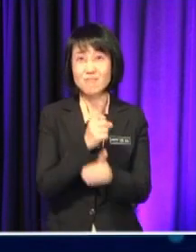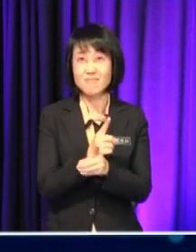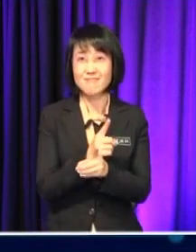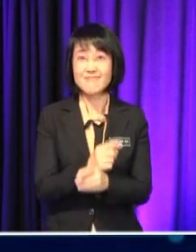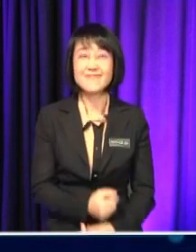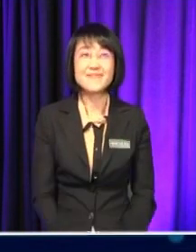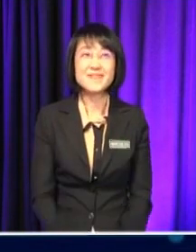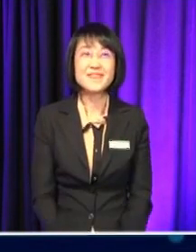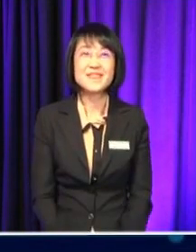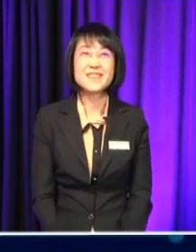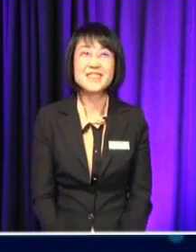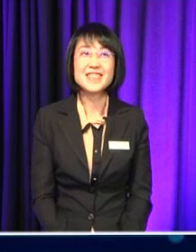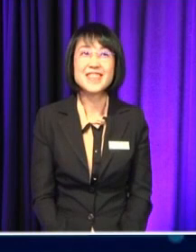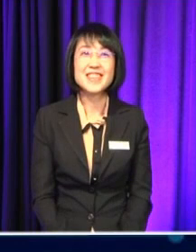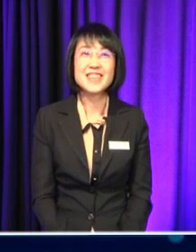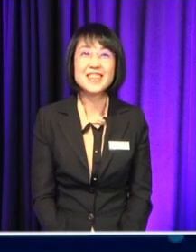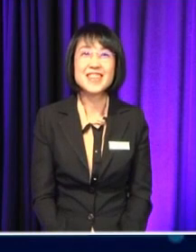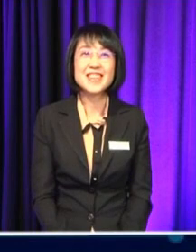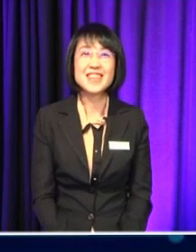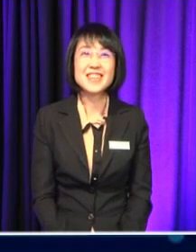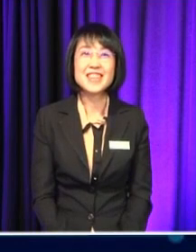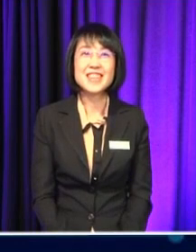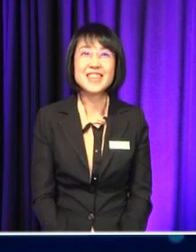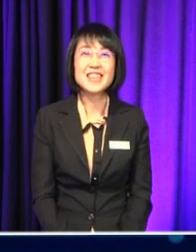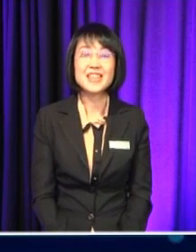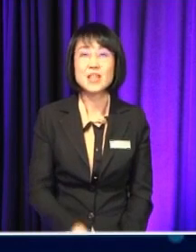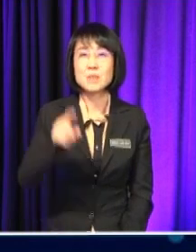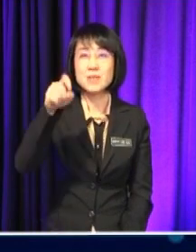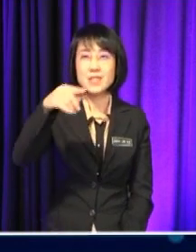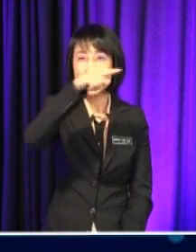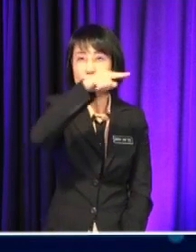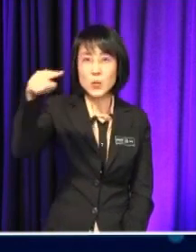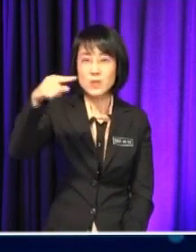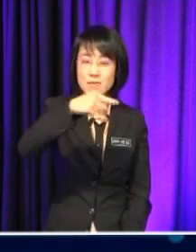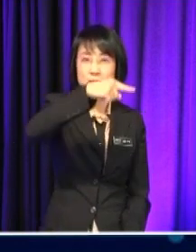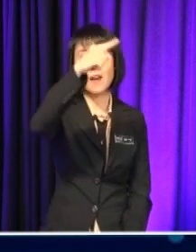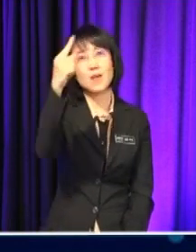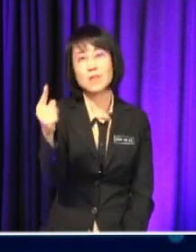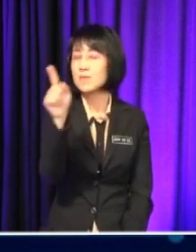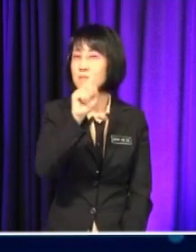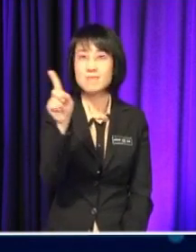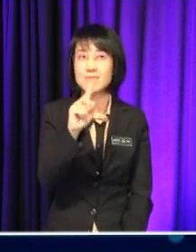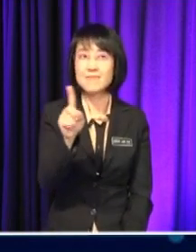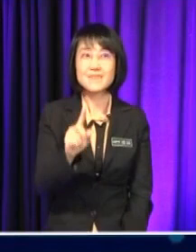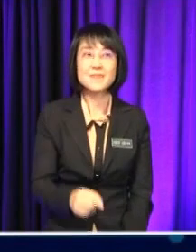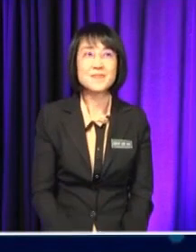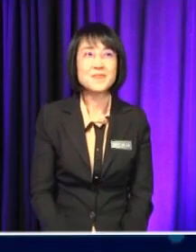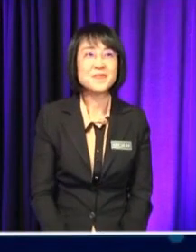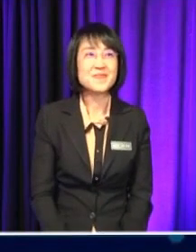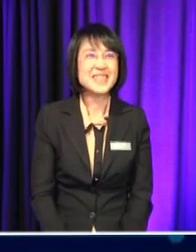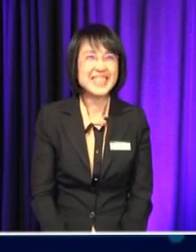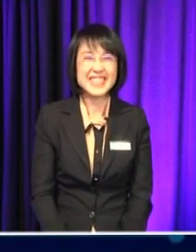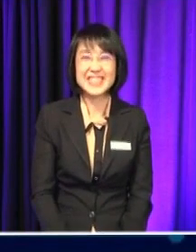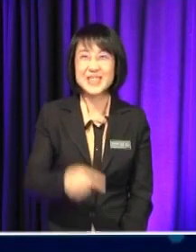hampir tapi sebab kan kacamata tadi itu di garisnya lurus lurus guys enggak boleh luruskan kita